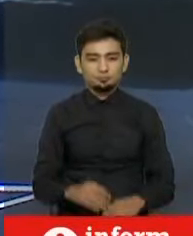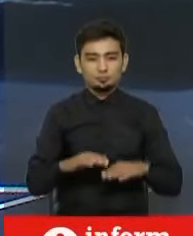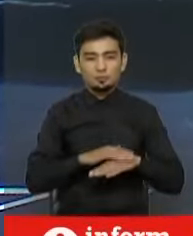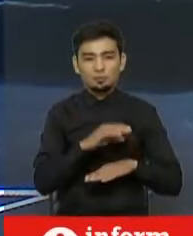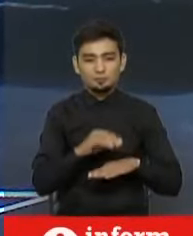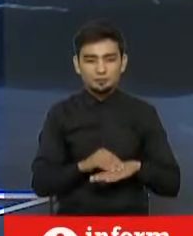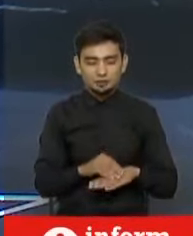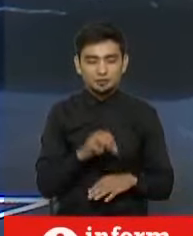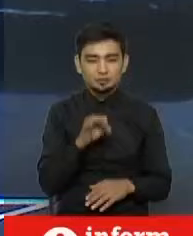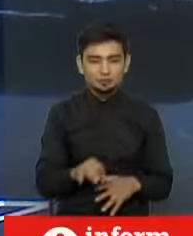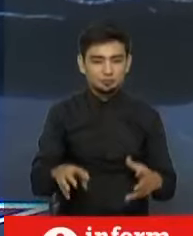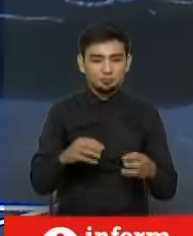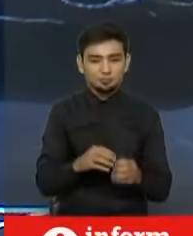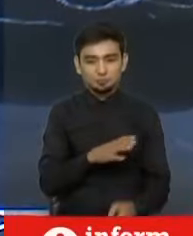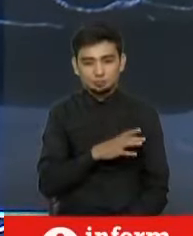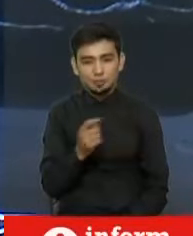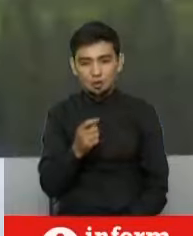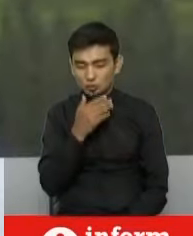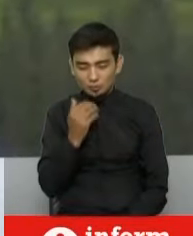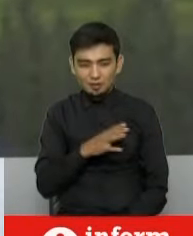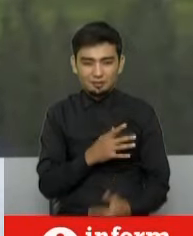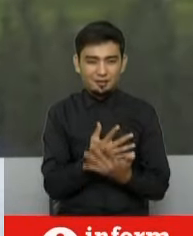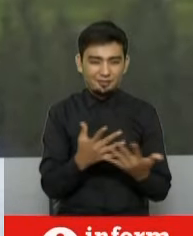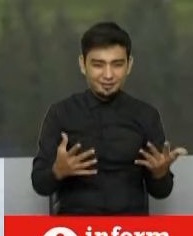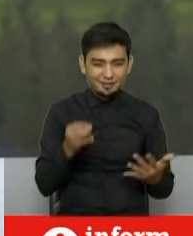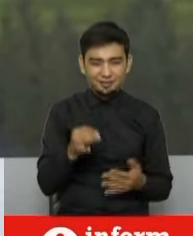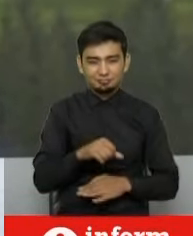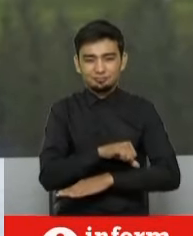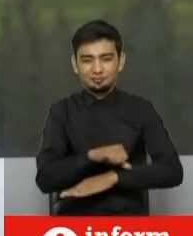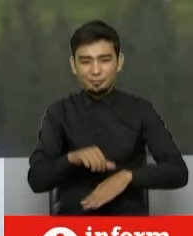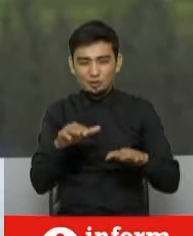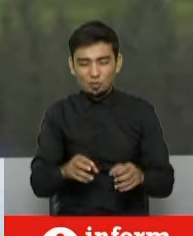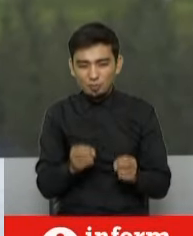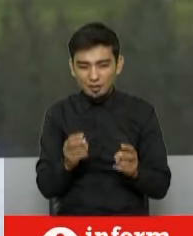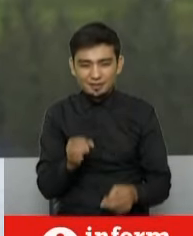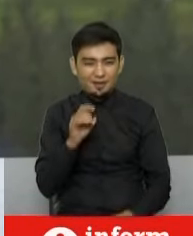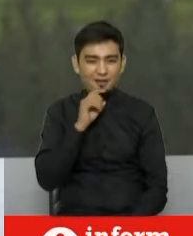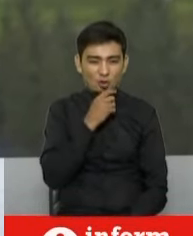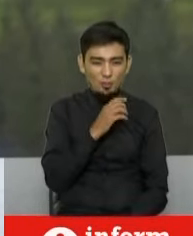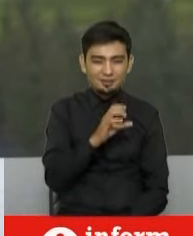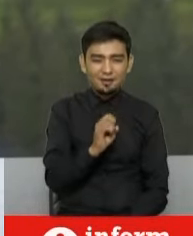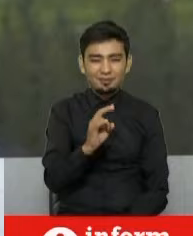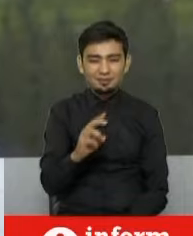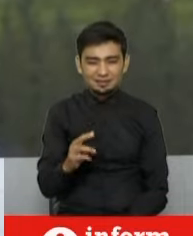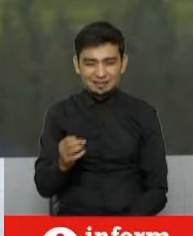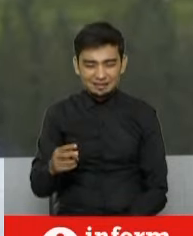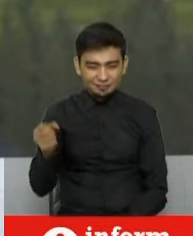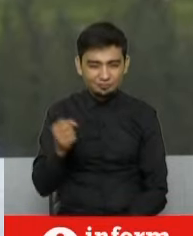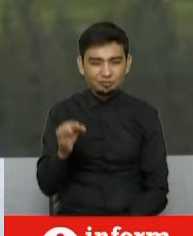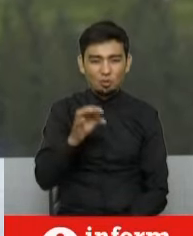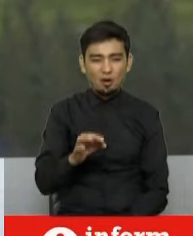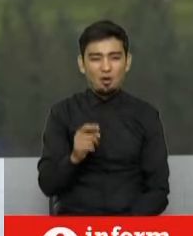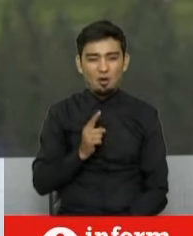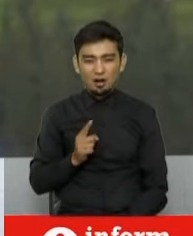Добрый вечер. Инициатив было немало, и касались они территориальной безопасности, экономики в условиях санкций, природоохранной деятельности